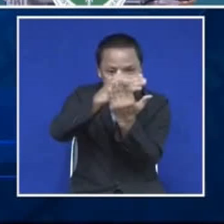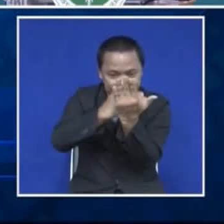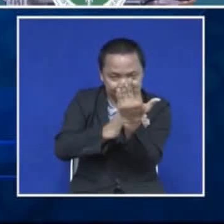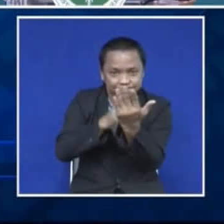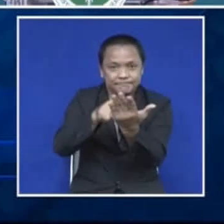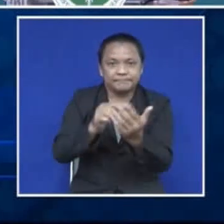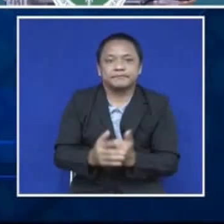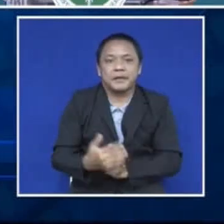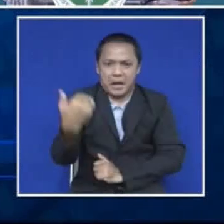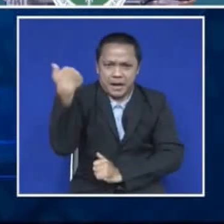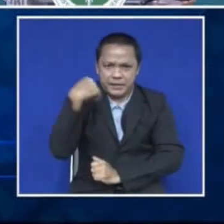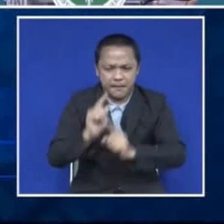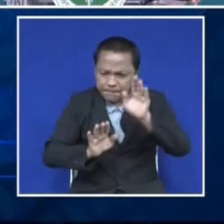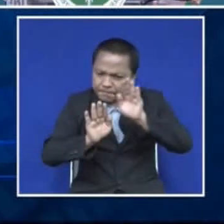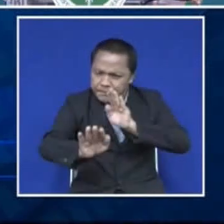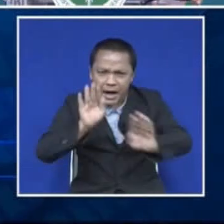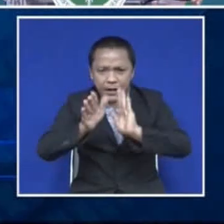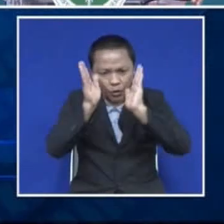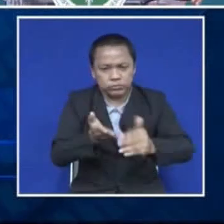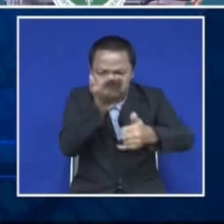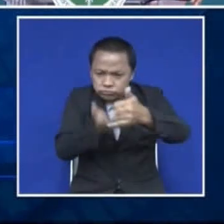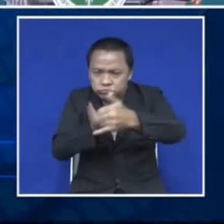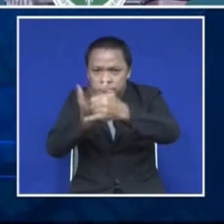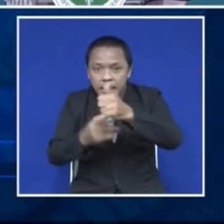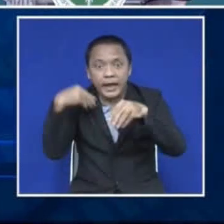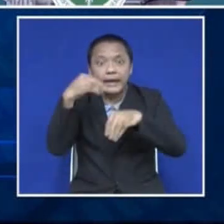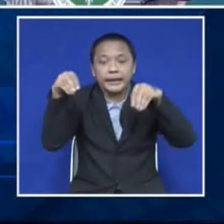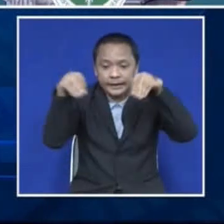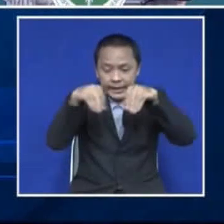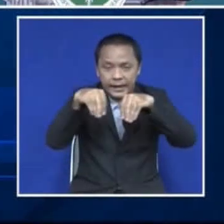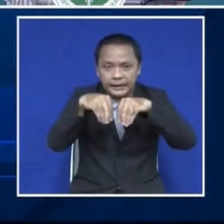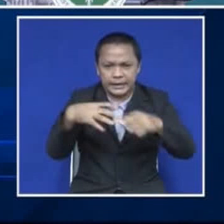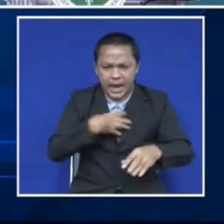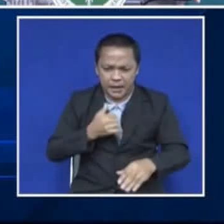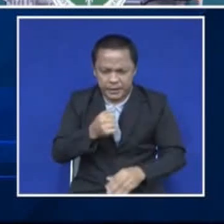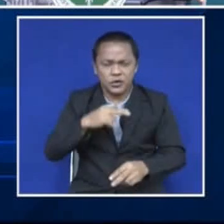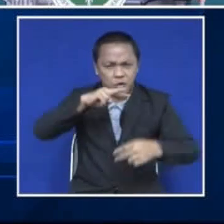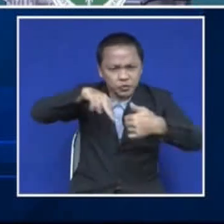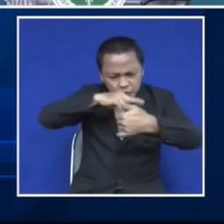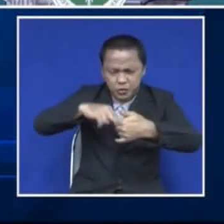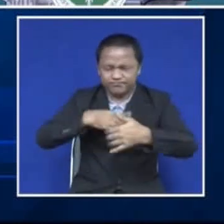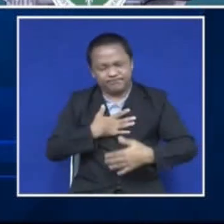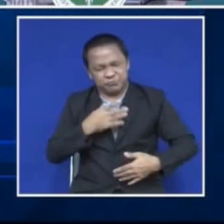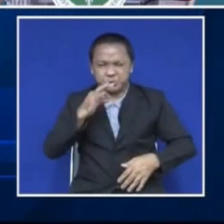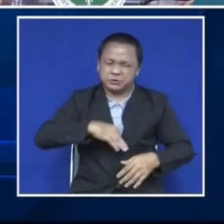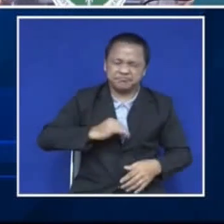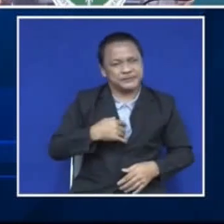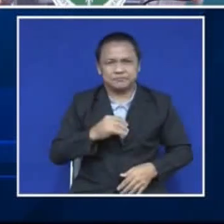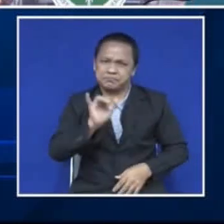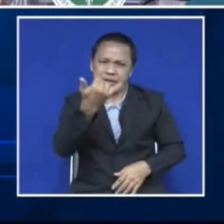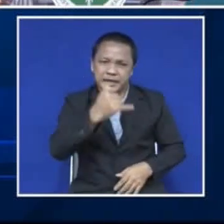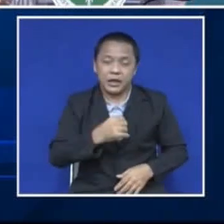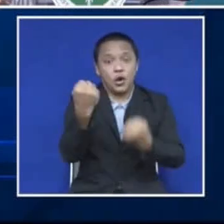จะไปตรวจที่ตลาดตลาดทะเลไทย 500ลายตลาดแม่พ่วงแม่ค้าอาหารทะเลและก็ผู้ต้องสงสัยเมียการ 300ไลน์ไป